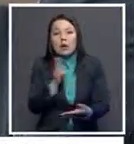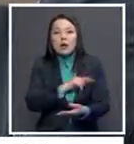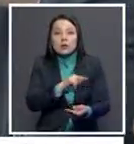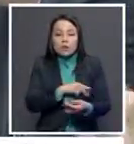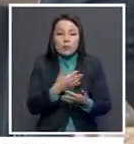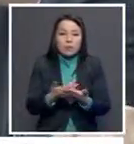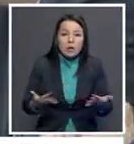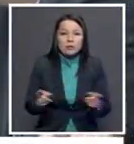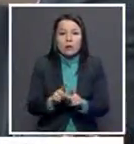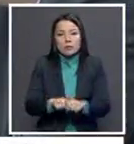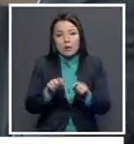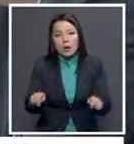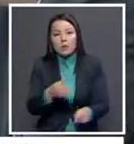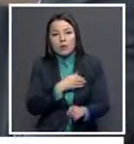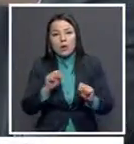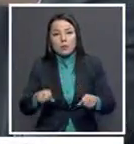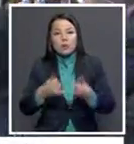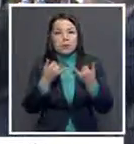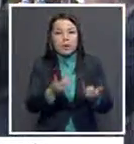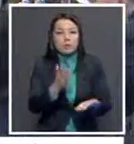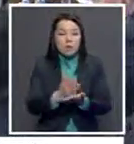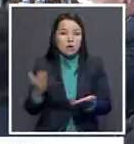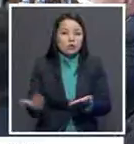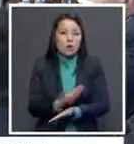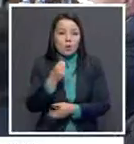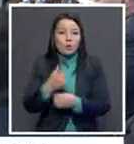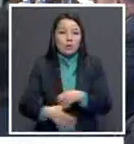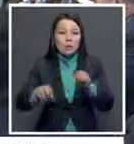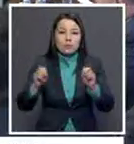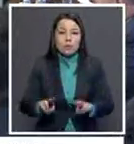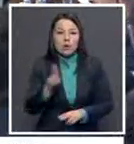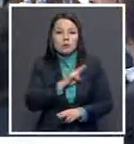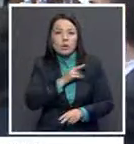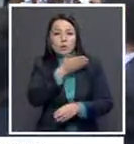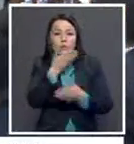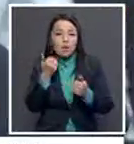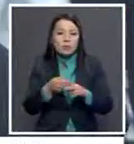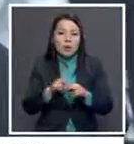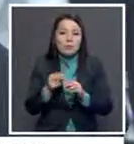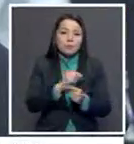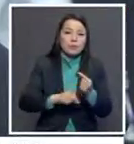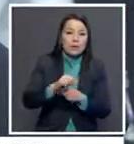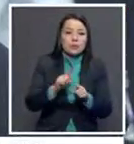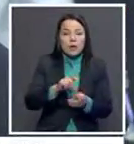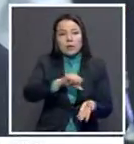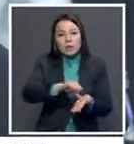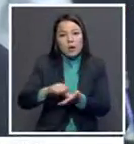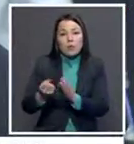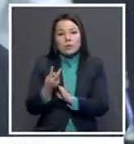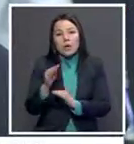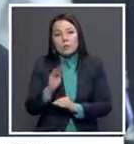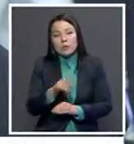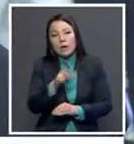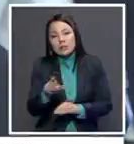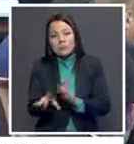ашуға мүмкіндік бар екенінде белгілі болды. Жаңадан құрылған орталықтар жұмыссыз жүргендердің ішінен бизнеске икемі бар 12 мың